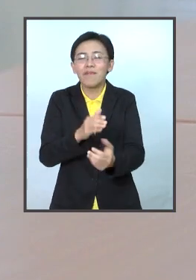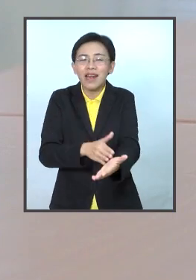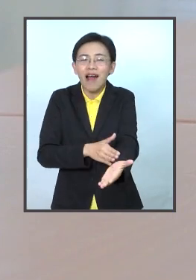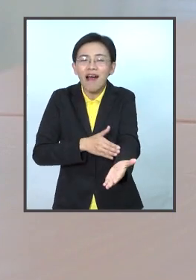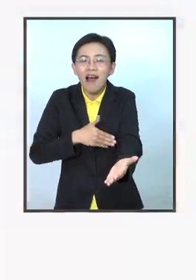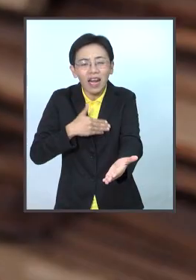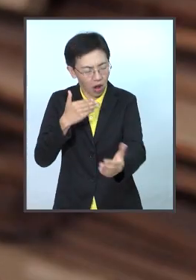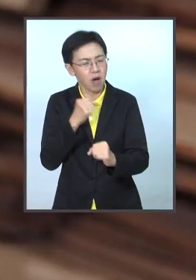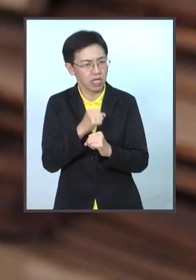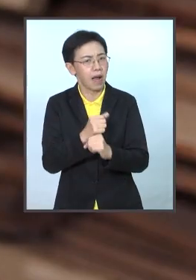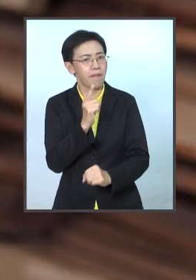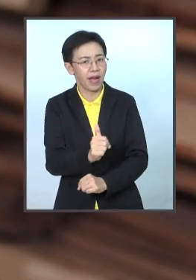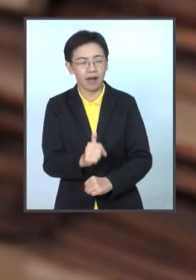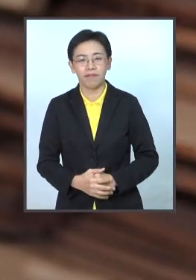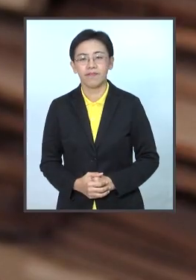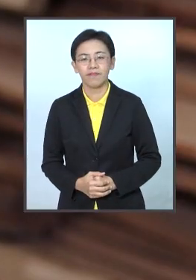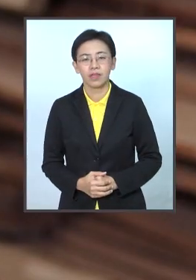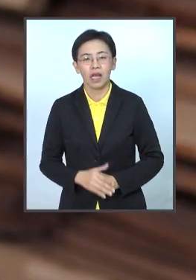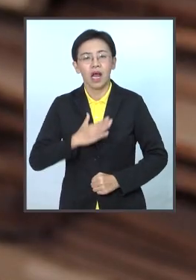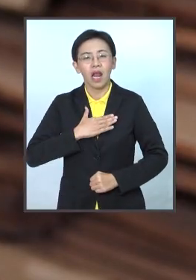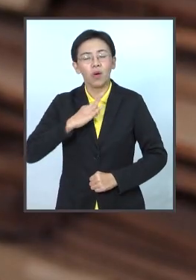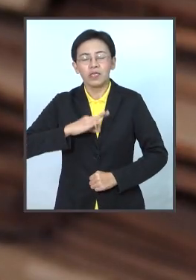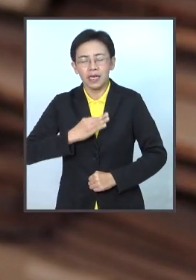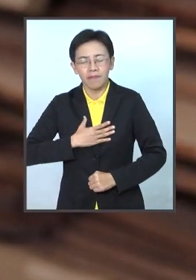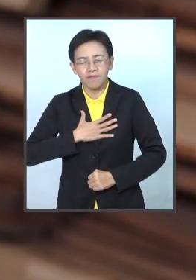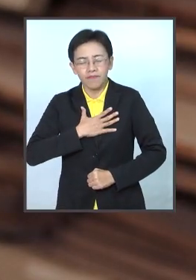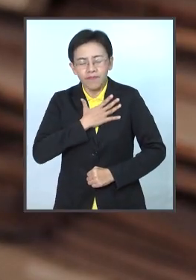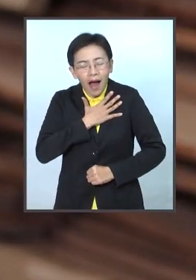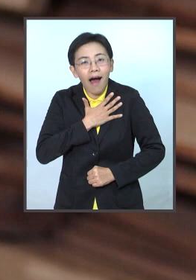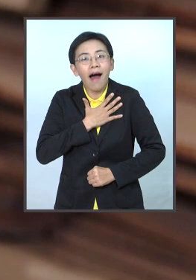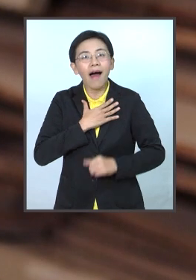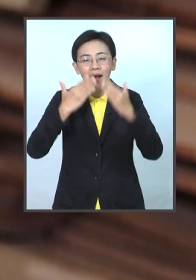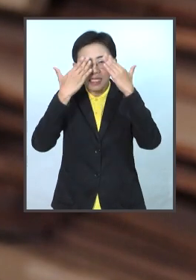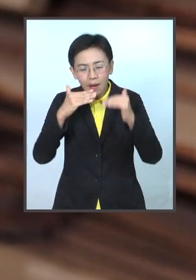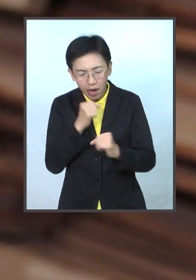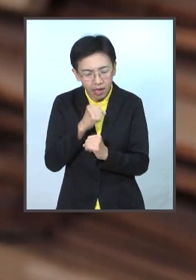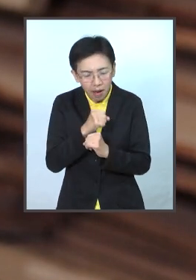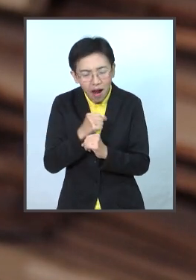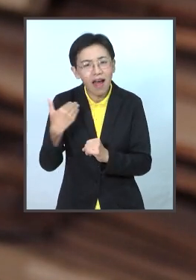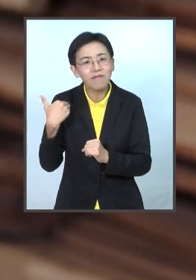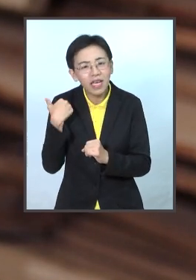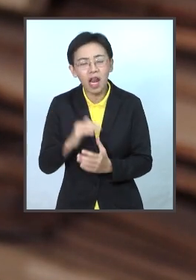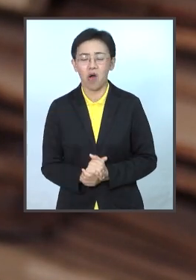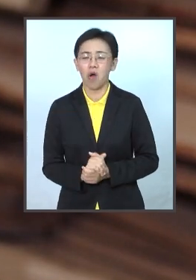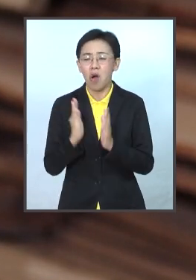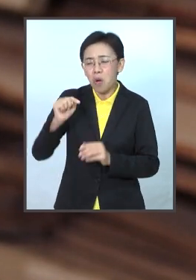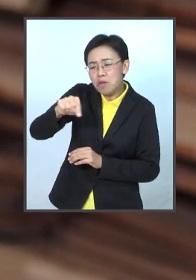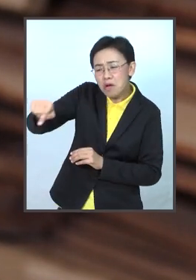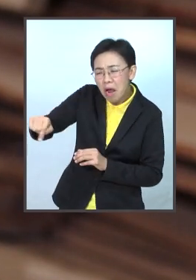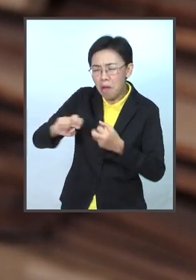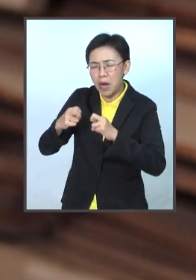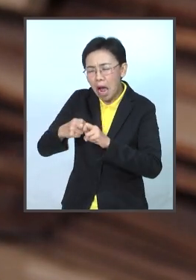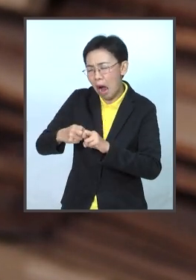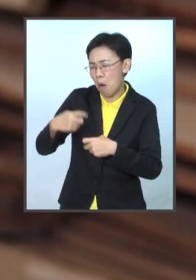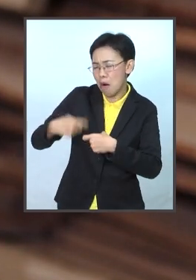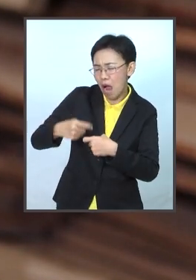ย เราก็คิดว่าเราภูมิใจที่เรามองไม่เห็นแล้วเราก็ยังมีงานทำอะไรเงี้ยคนอื่นเขายังลำบากกว่าเราเยอะคนอื่น